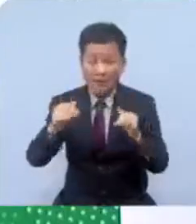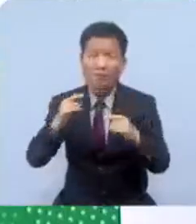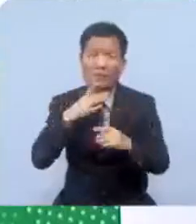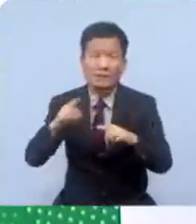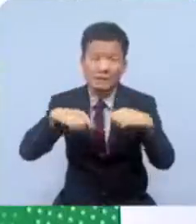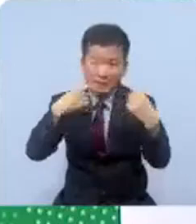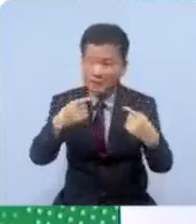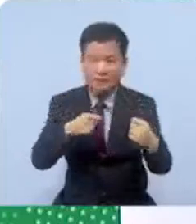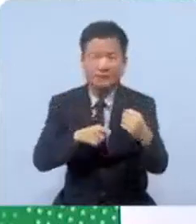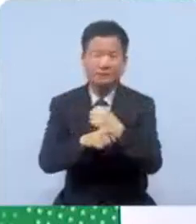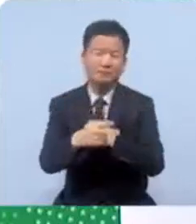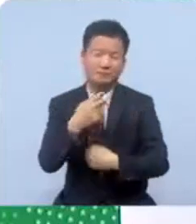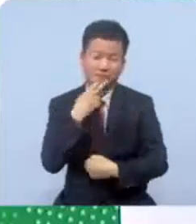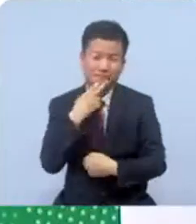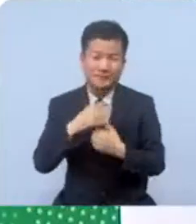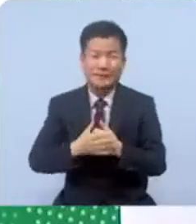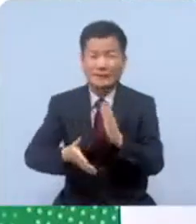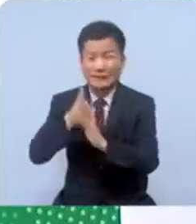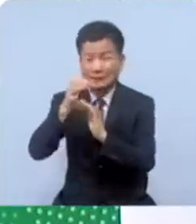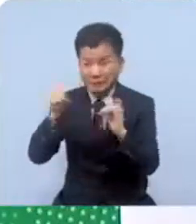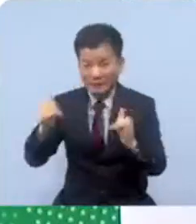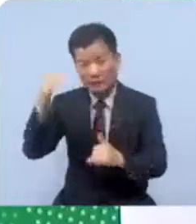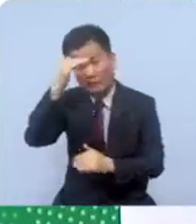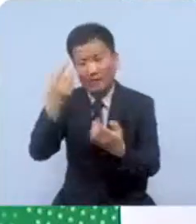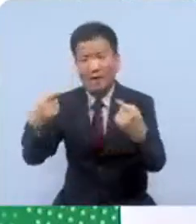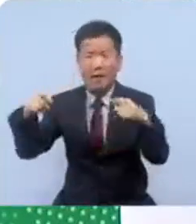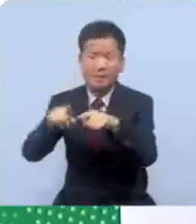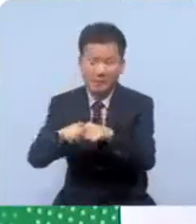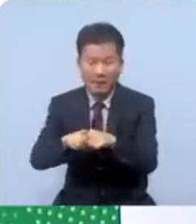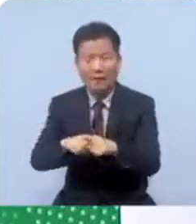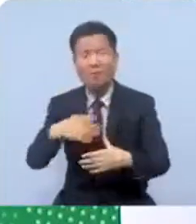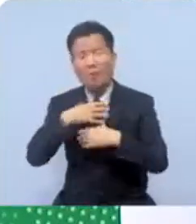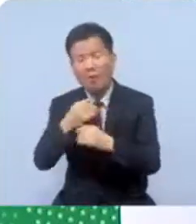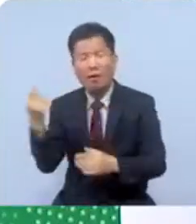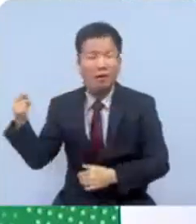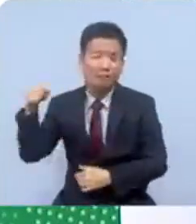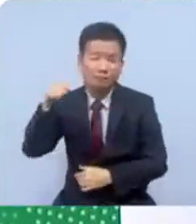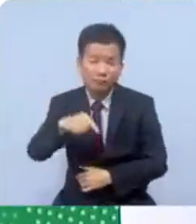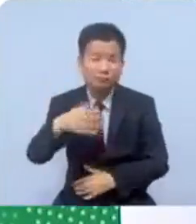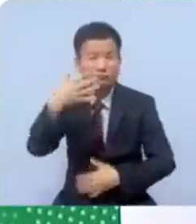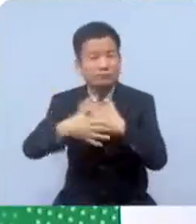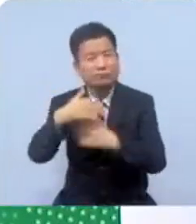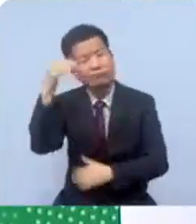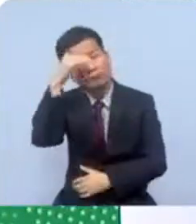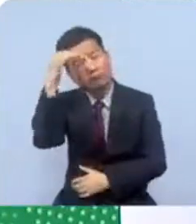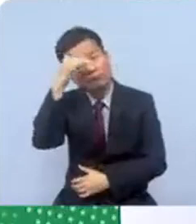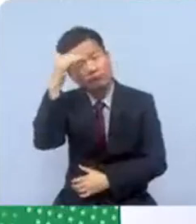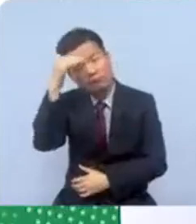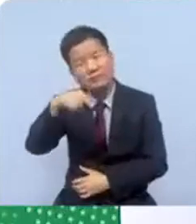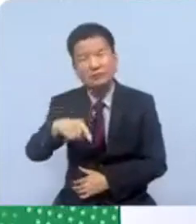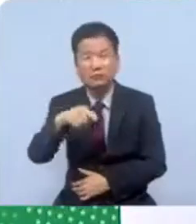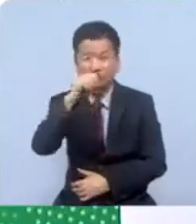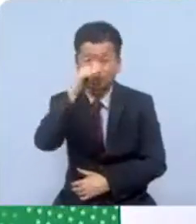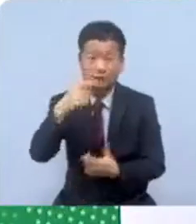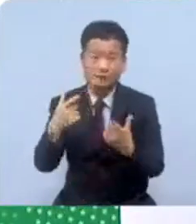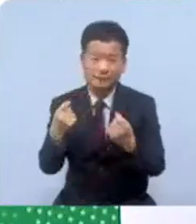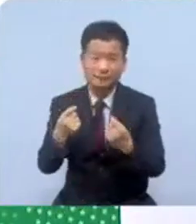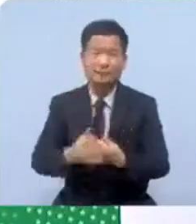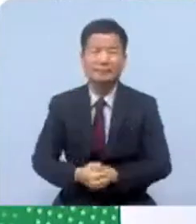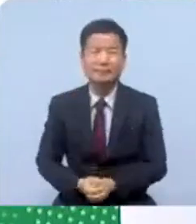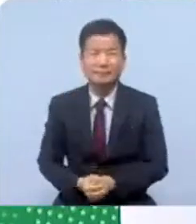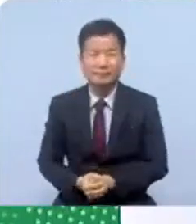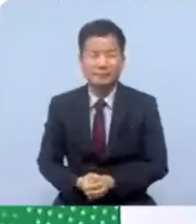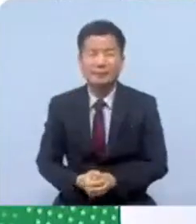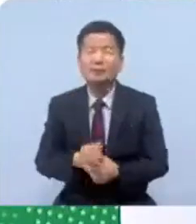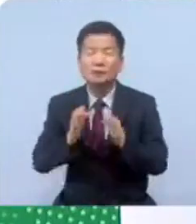영화제는 사실 의미가 없거든요 시민관객들이 언제든지 편하게 오셔서이 영화제를 관람할 수 있는 그런 어떻게 보면 그 인프라를